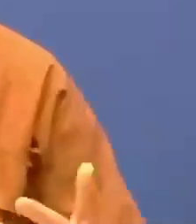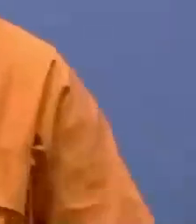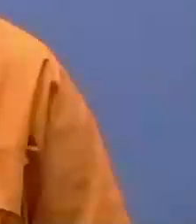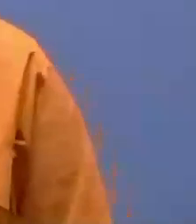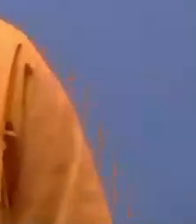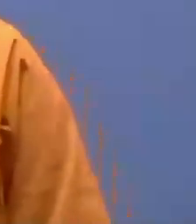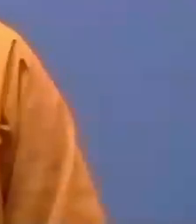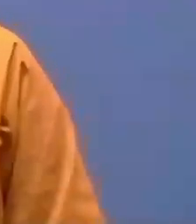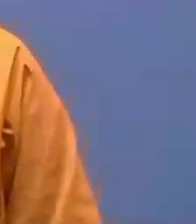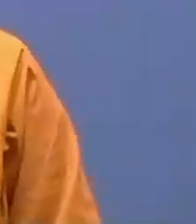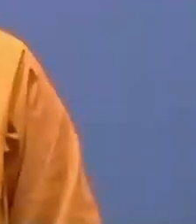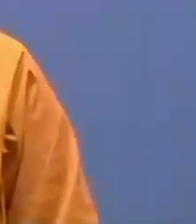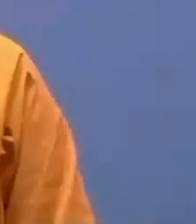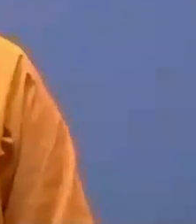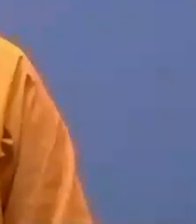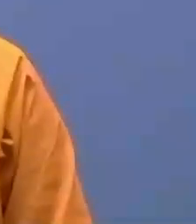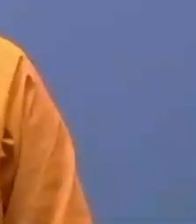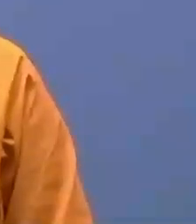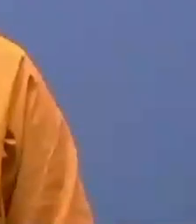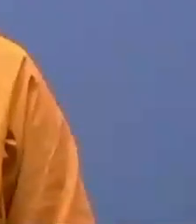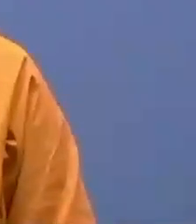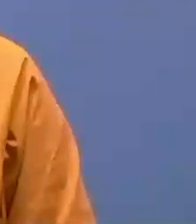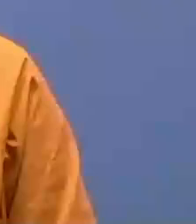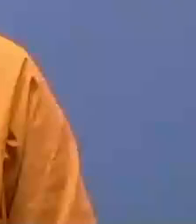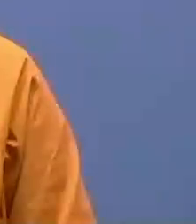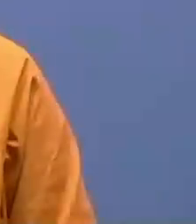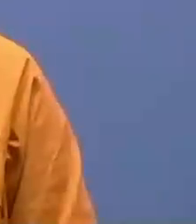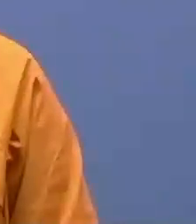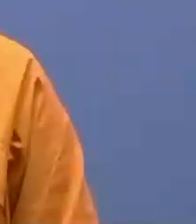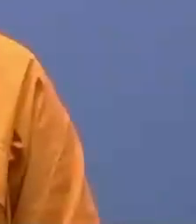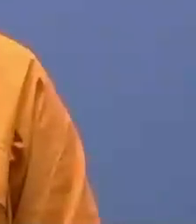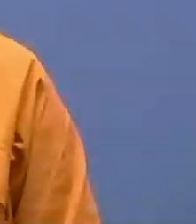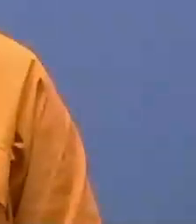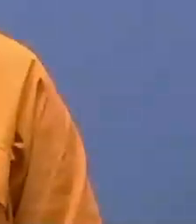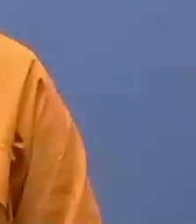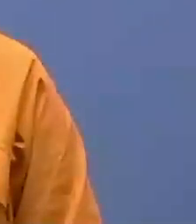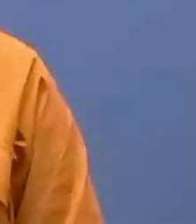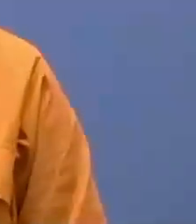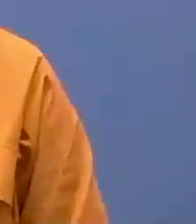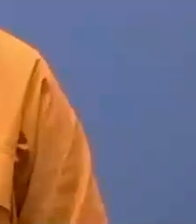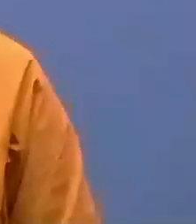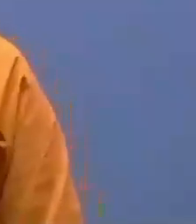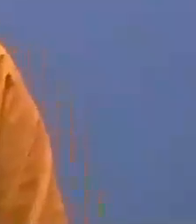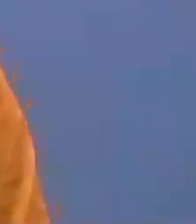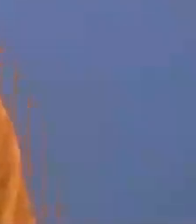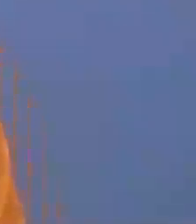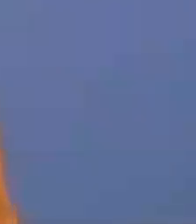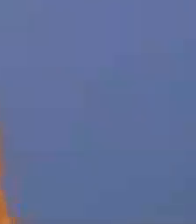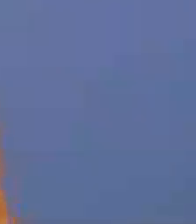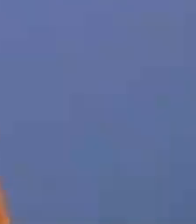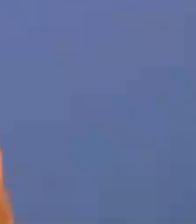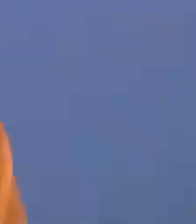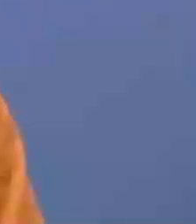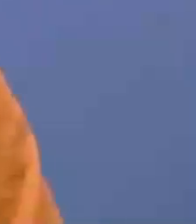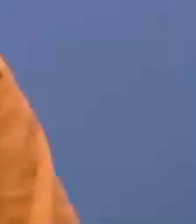对他们说，好吧，让我们现在谈一谈我们到底做了什么，我到底为你做了什么吧。